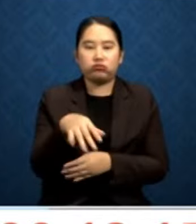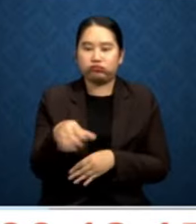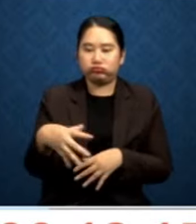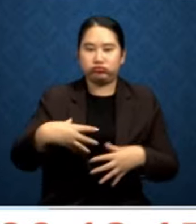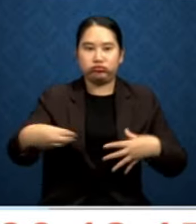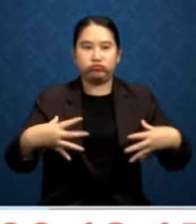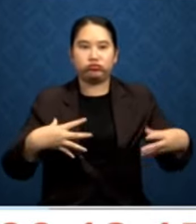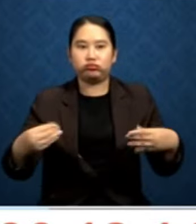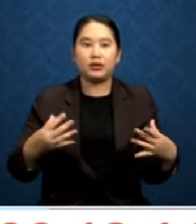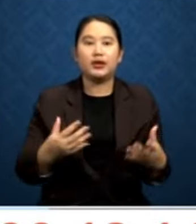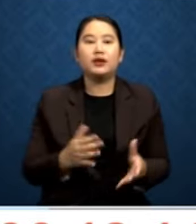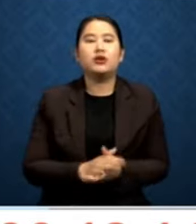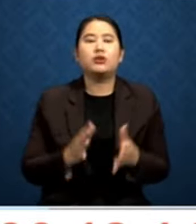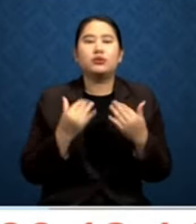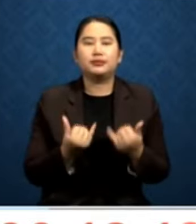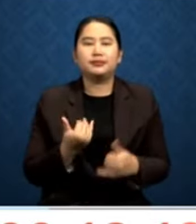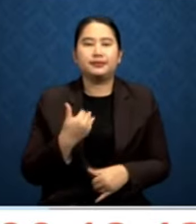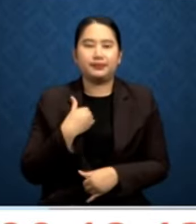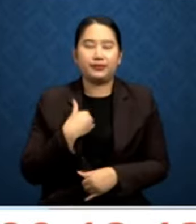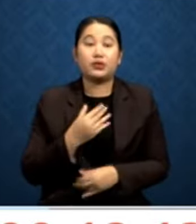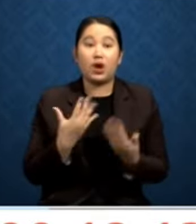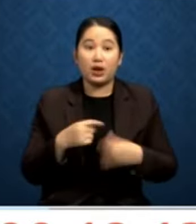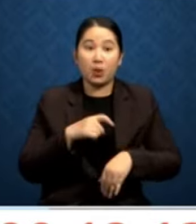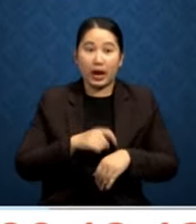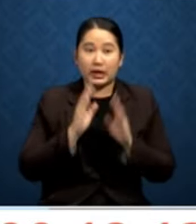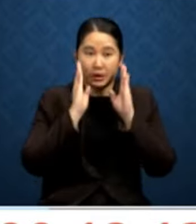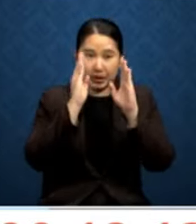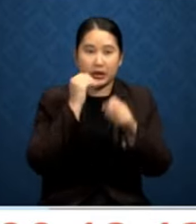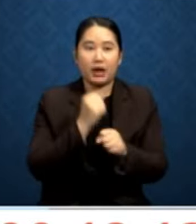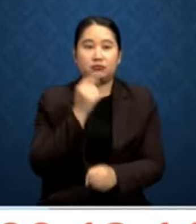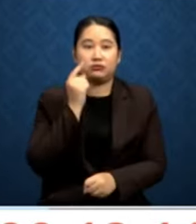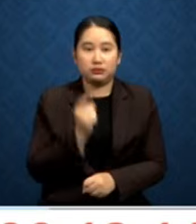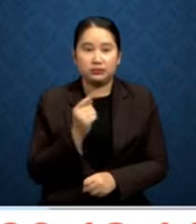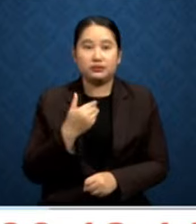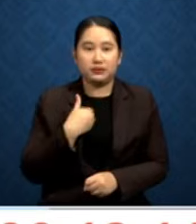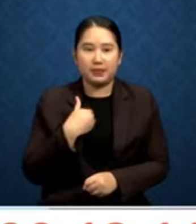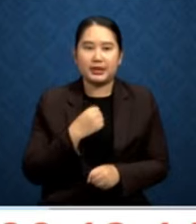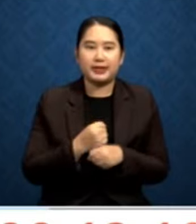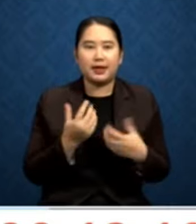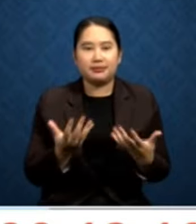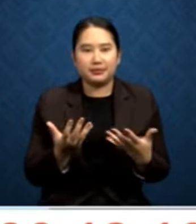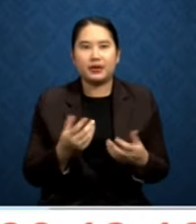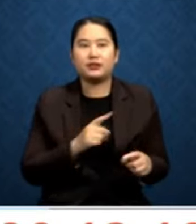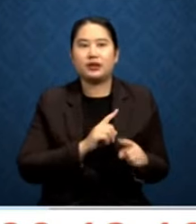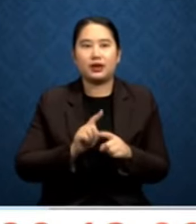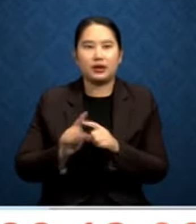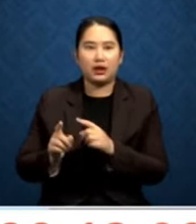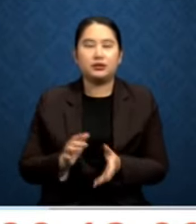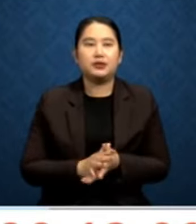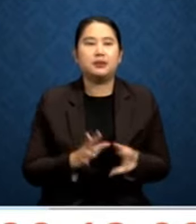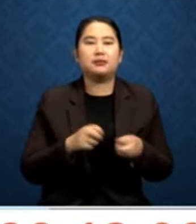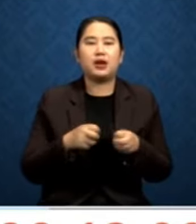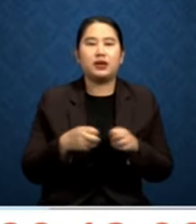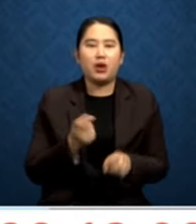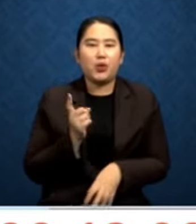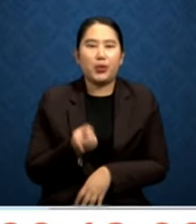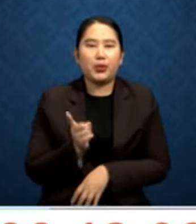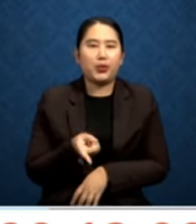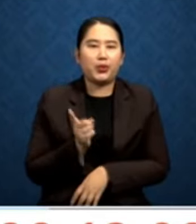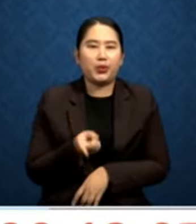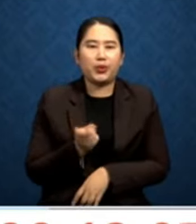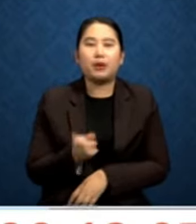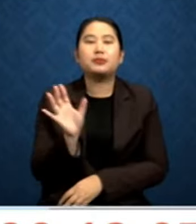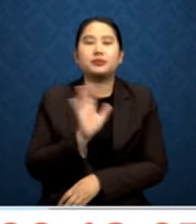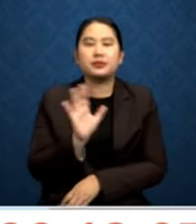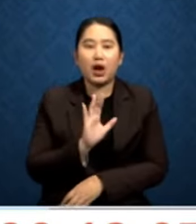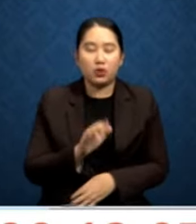รงนี้ผมถงบอกว่าถึเวลาทเราจะจริงจังหอยัง จะทำยไไมใหมนเกิดเรื่องหลาวเนี่ยขึนมานะับไม่ใช